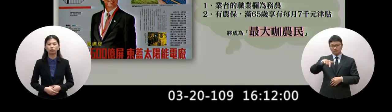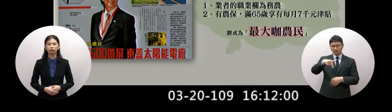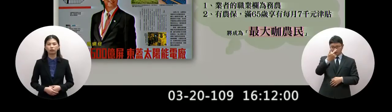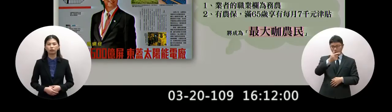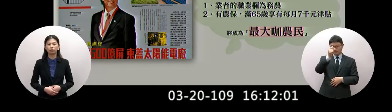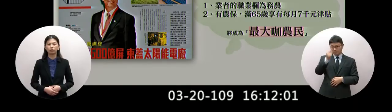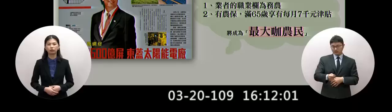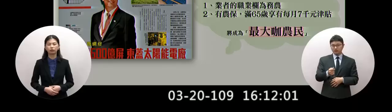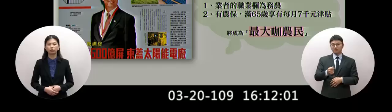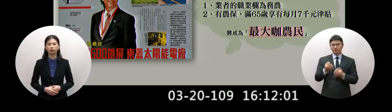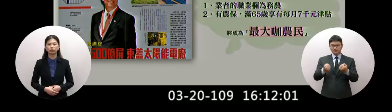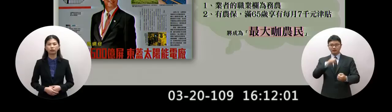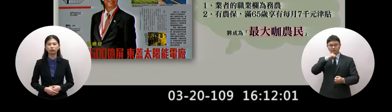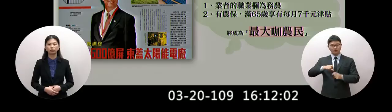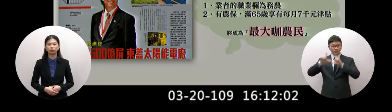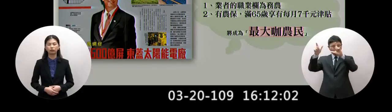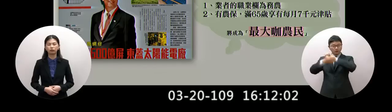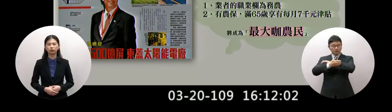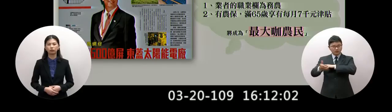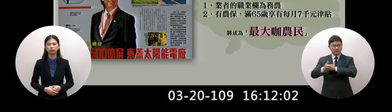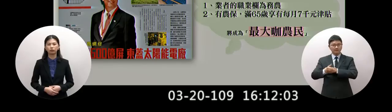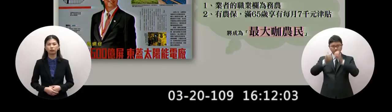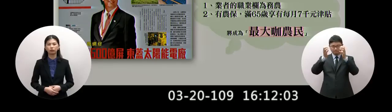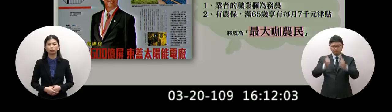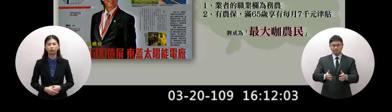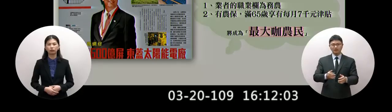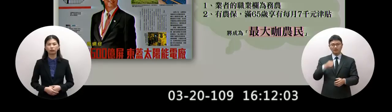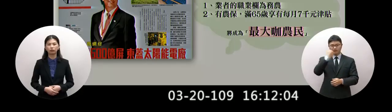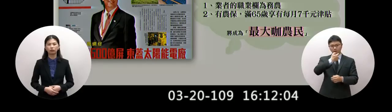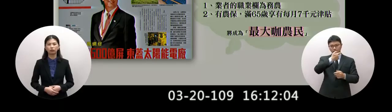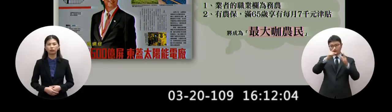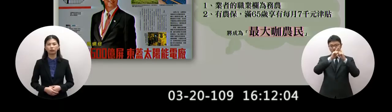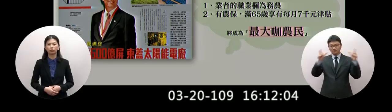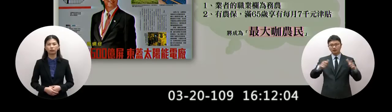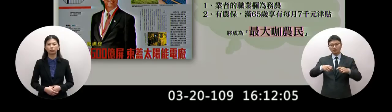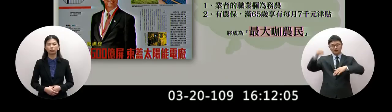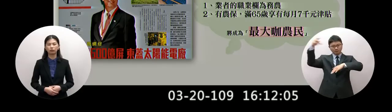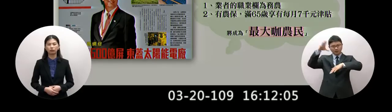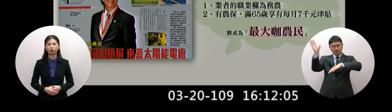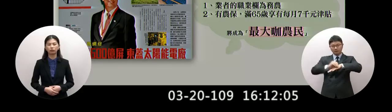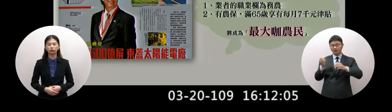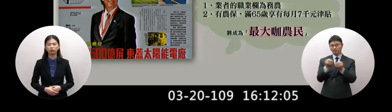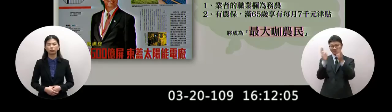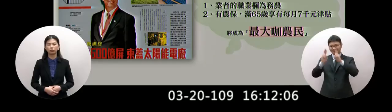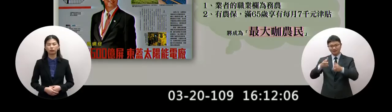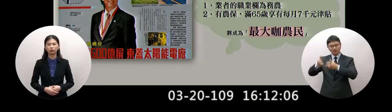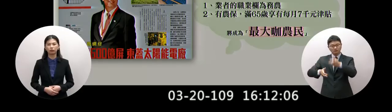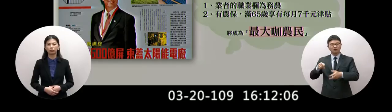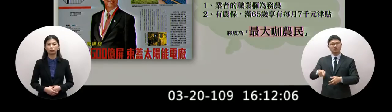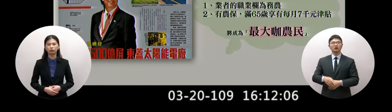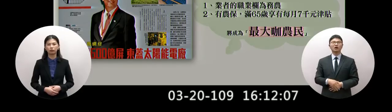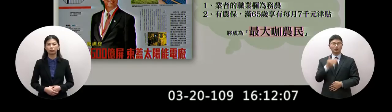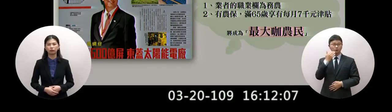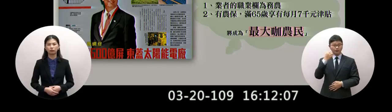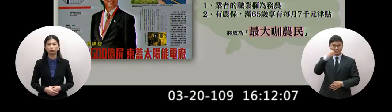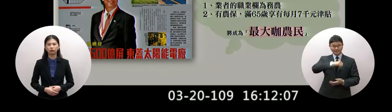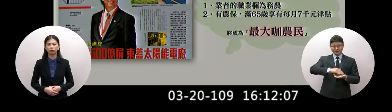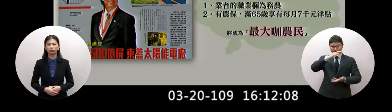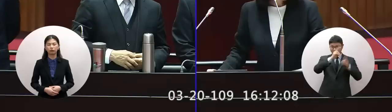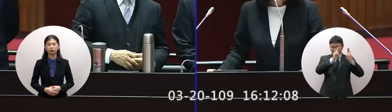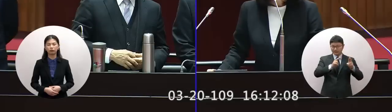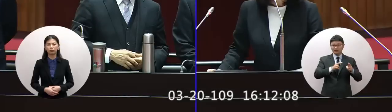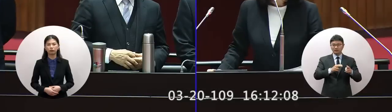县新建台湾规模最大的太阳能电厂。如果台积电的计划成